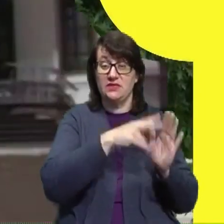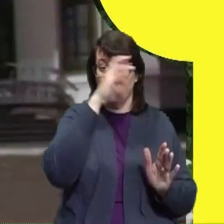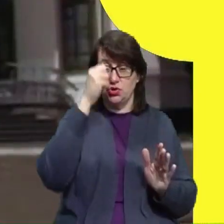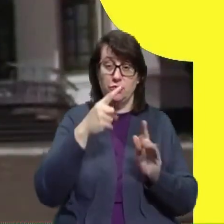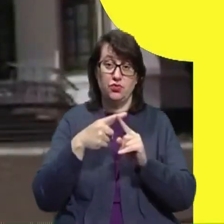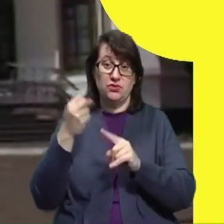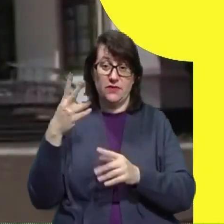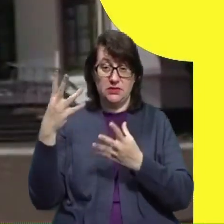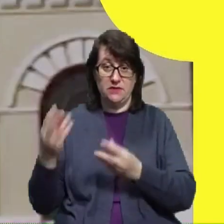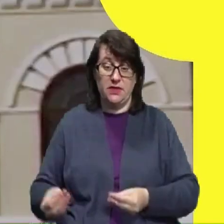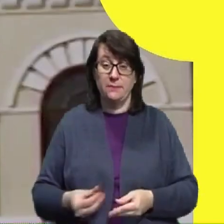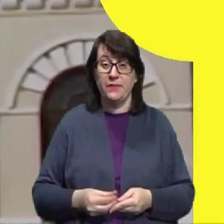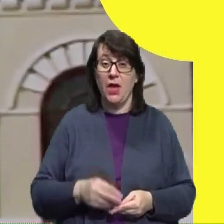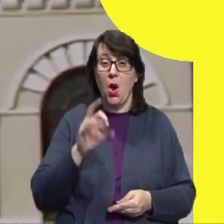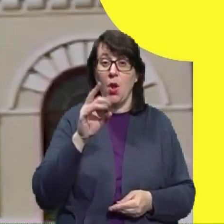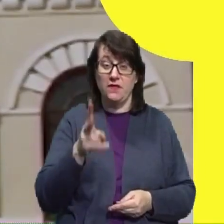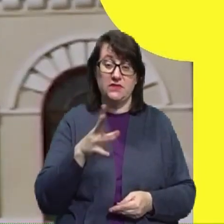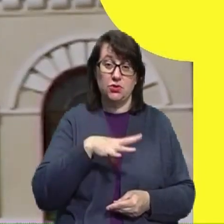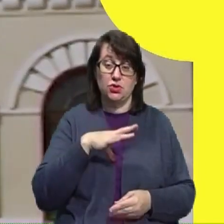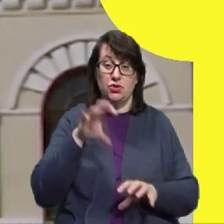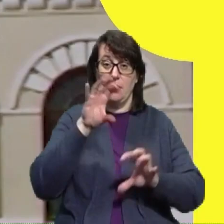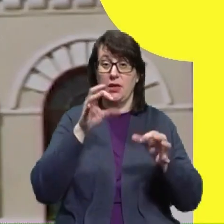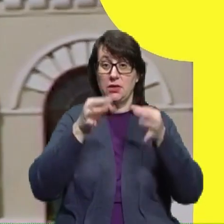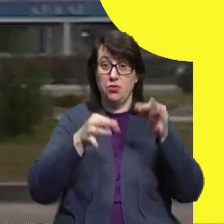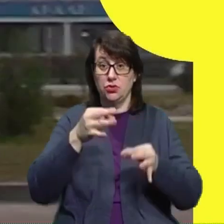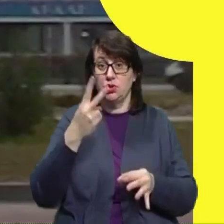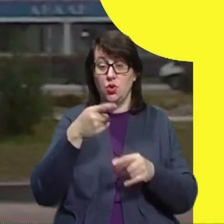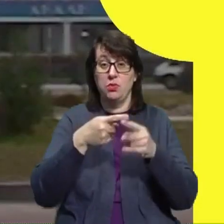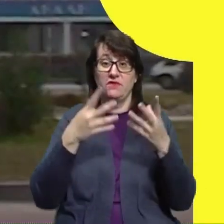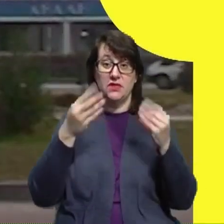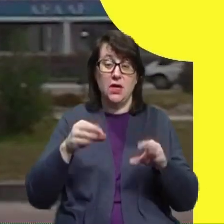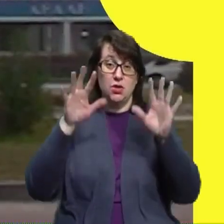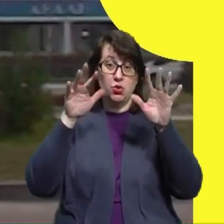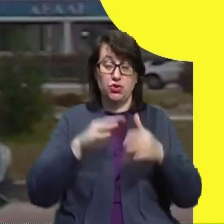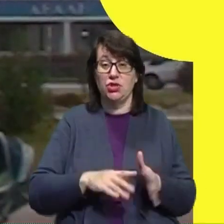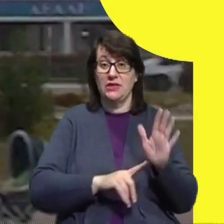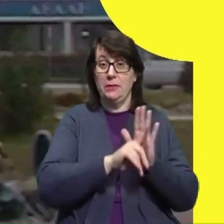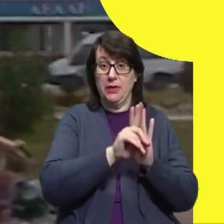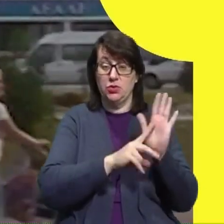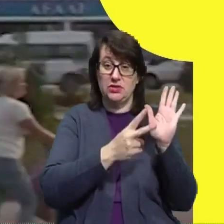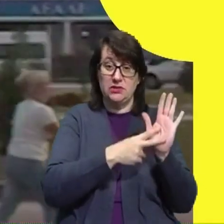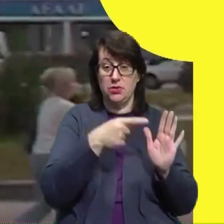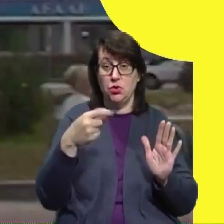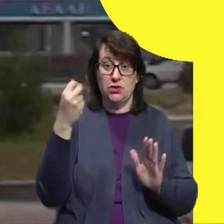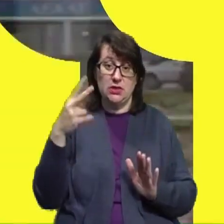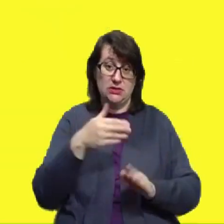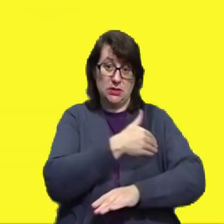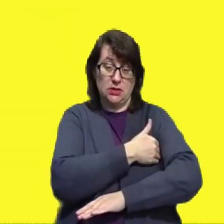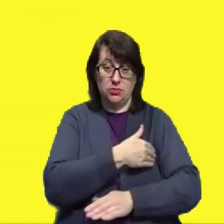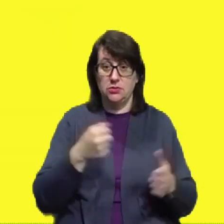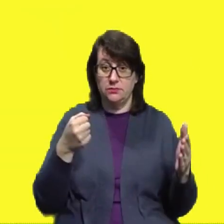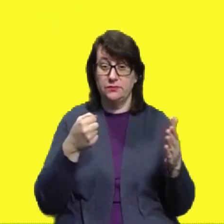12 в день. У Олевську очікується хмарна погода. В другій половині дня йтиме дощ. Температура від 7 до 13 градусів.